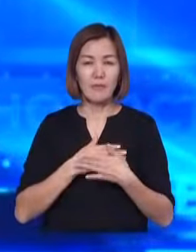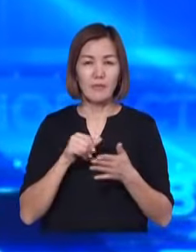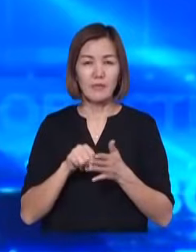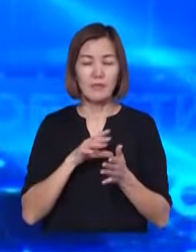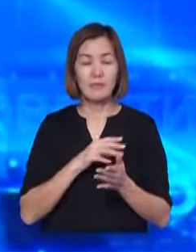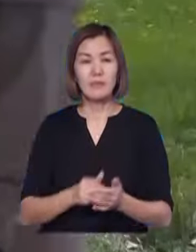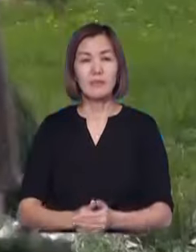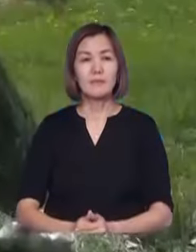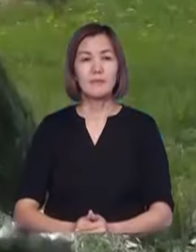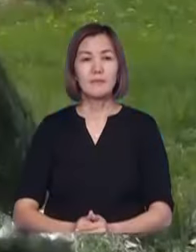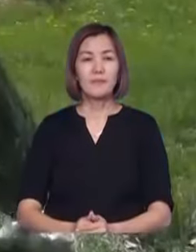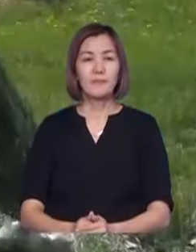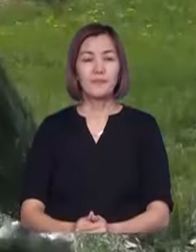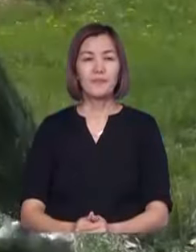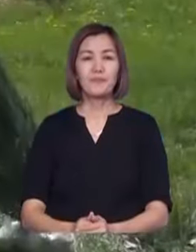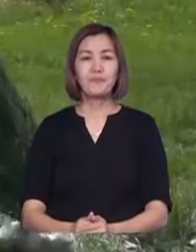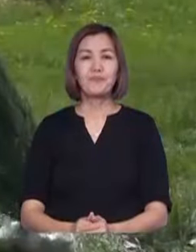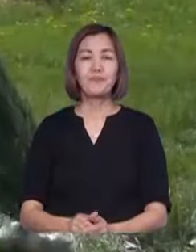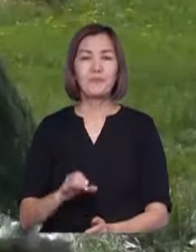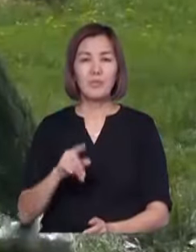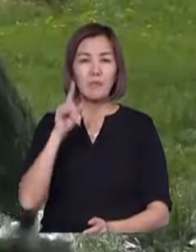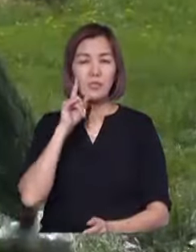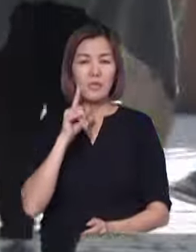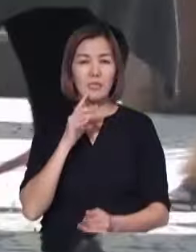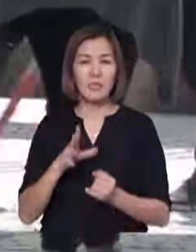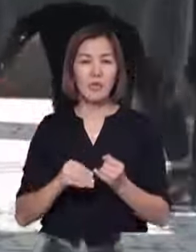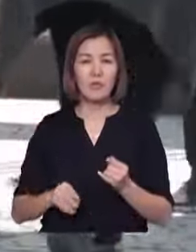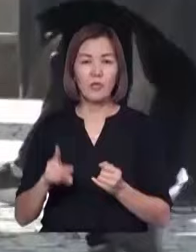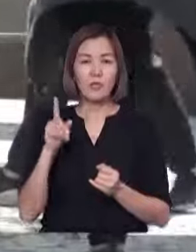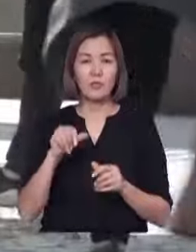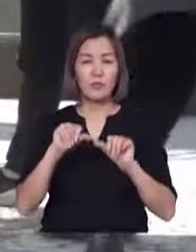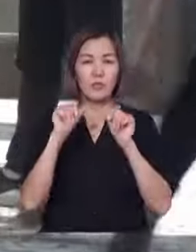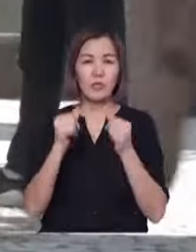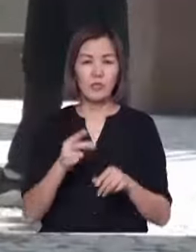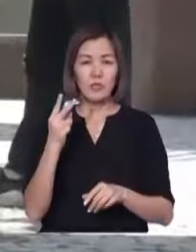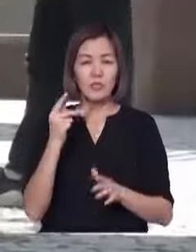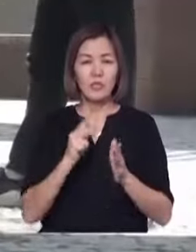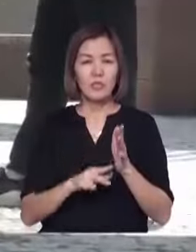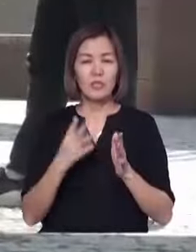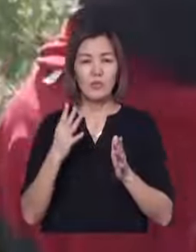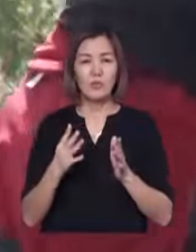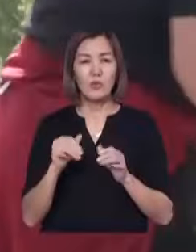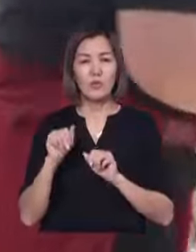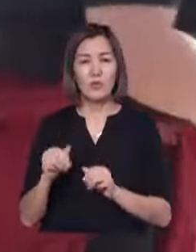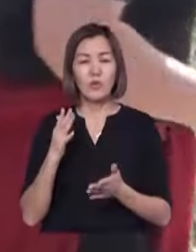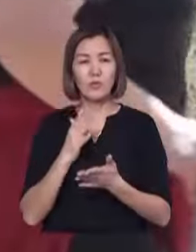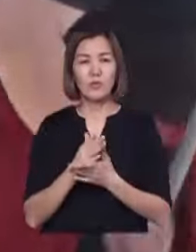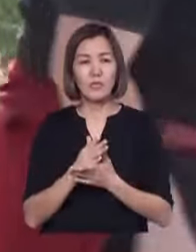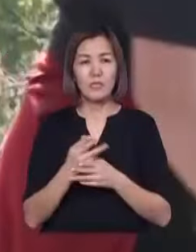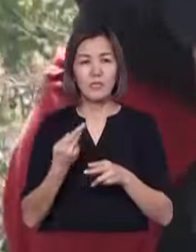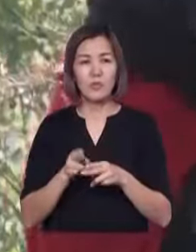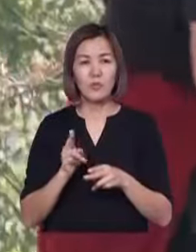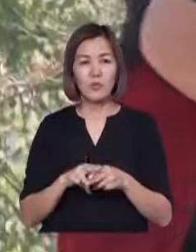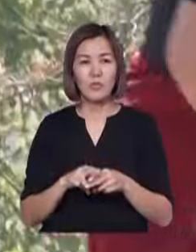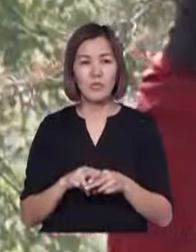атсалысты. Еңбекші Қазақ ауданының аумағында 100-ден аса ескерткіш, 284 археологиялық қорған орналасқан. Сондықтан